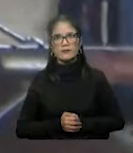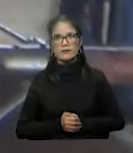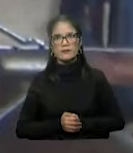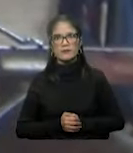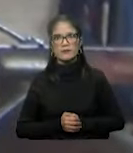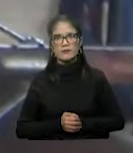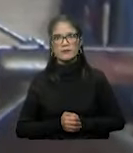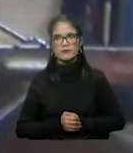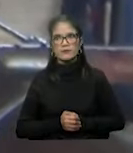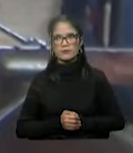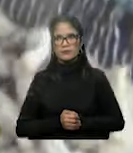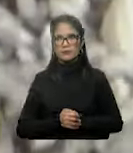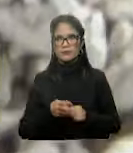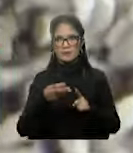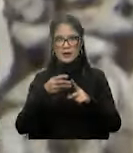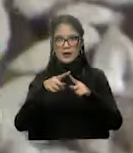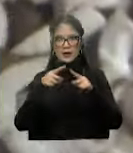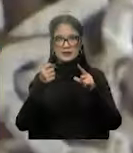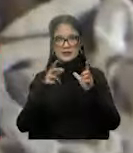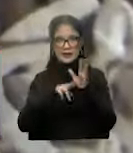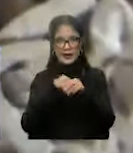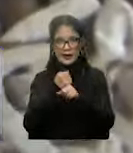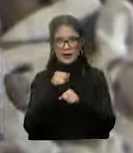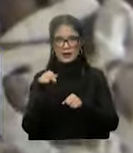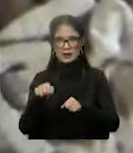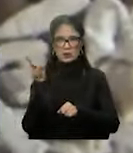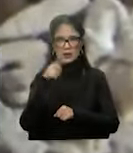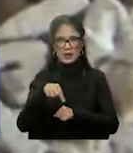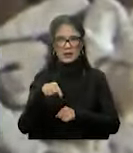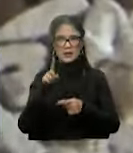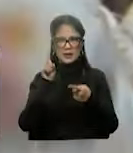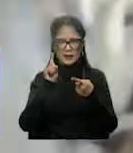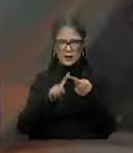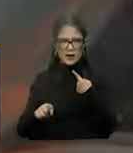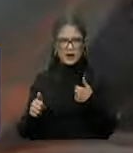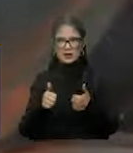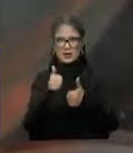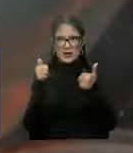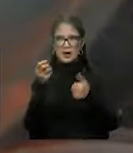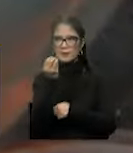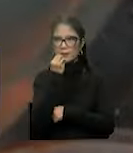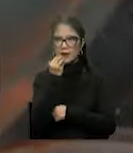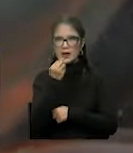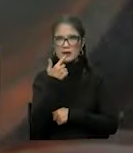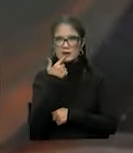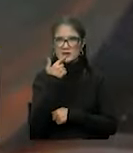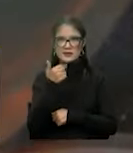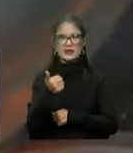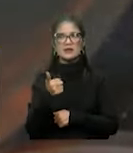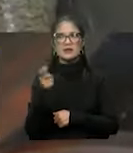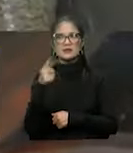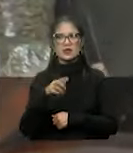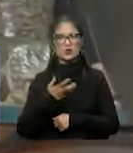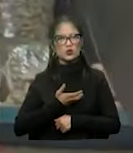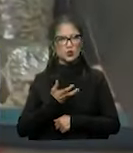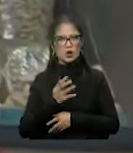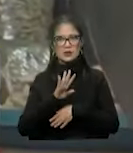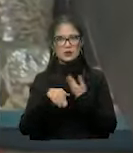Siapa tak kenal Basreng alias bakso goreng? Camilan gurih dan lezat yang kini menjadi kegemaran semua